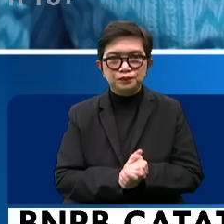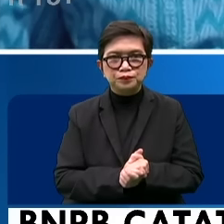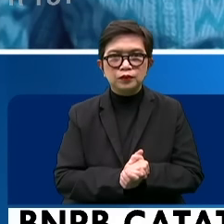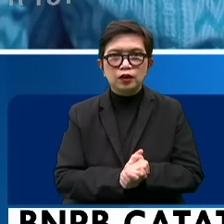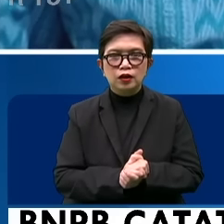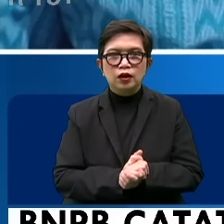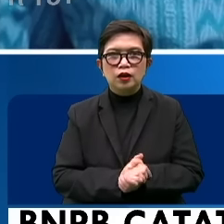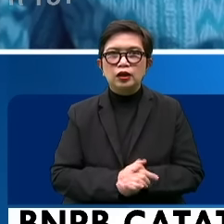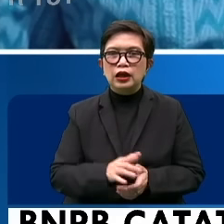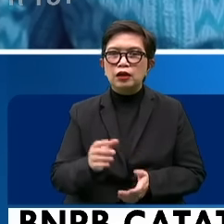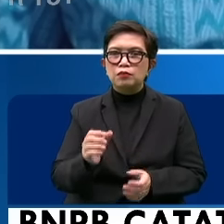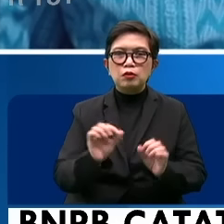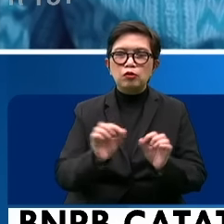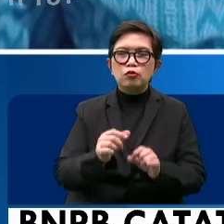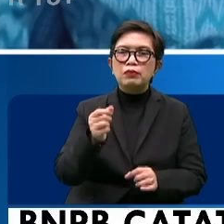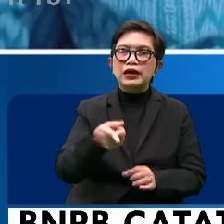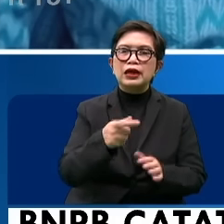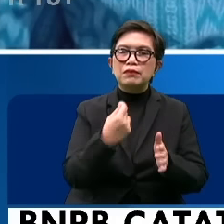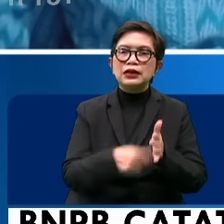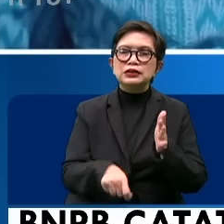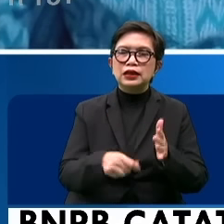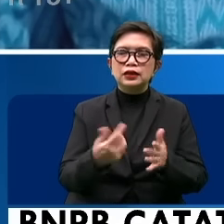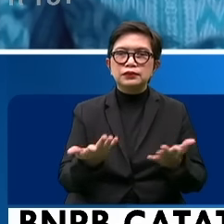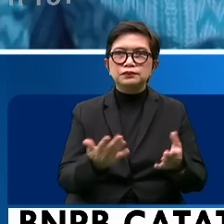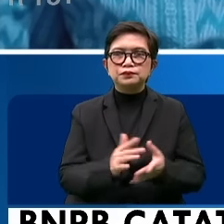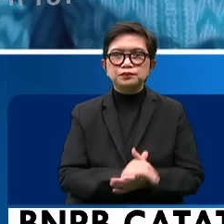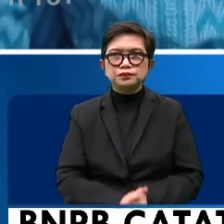belum membayar gitu loh Mas, gitu kan. Ya.